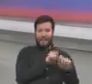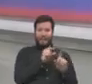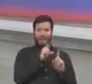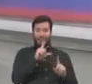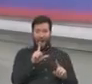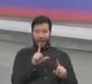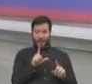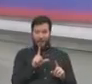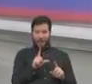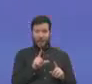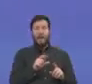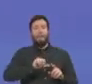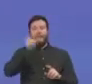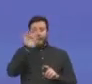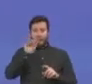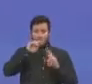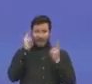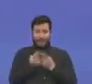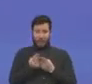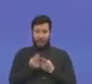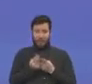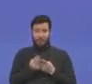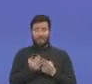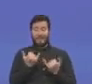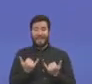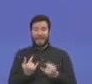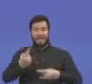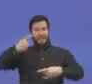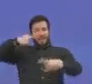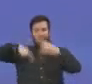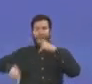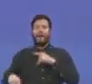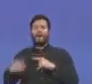Pelegrívneho, boli sme premiantami, tak dnes sme štvrtí najhorší na svete v počte úmrtných.